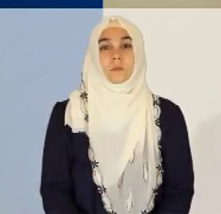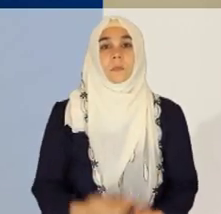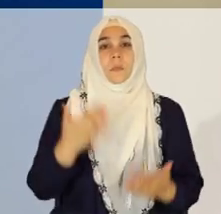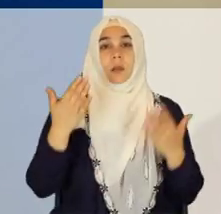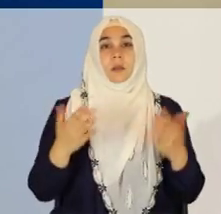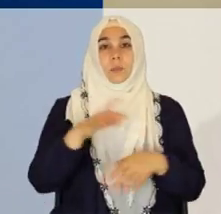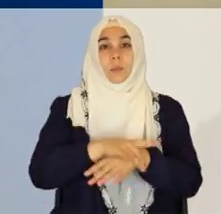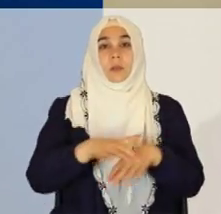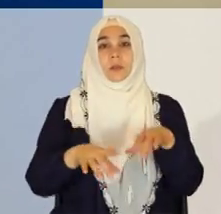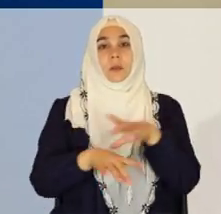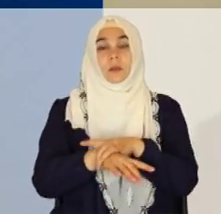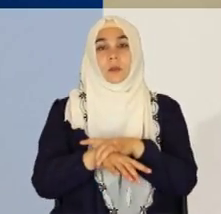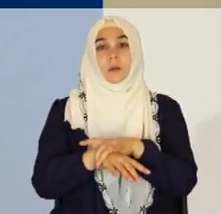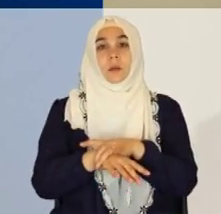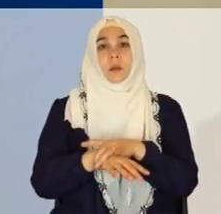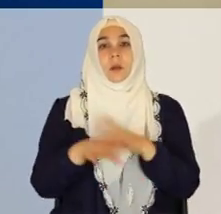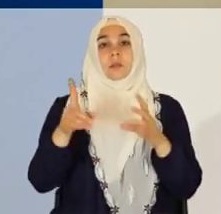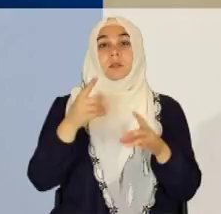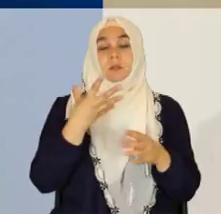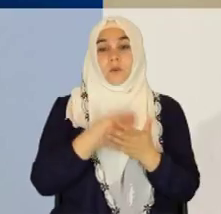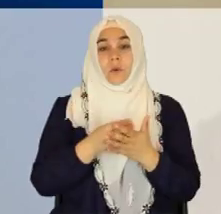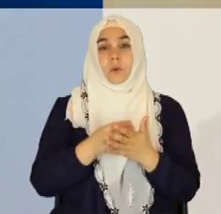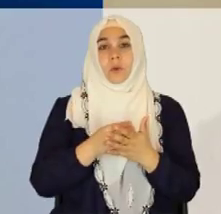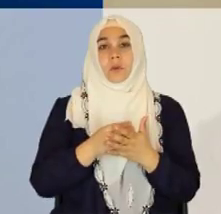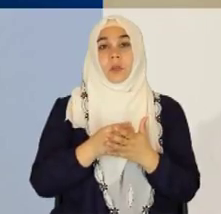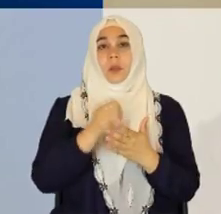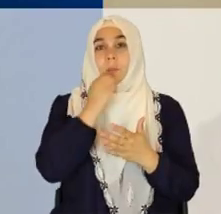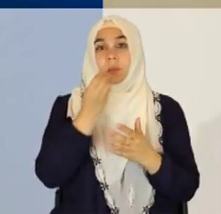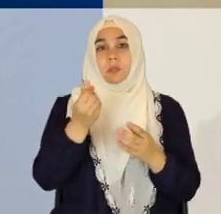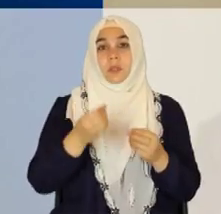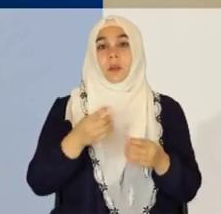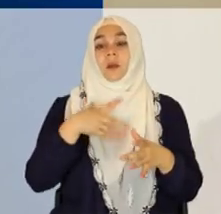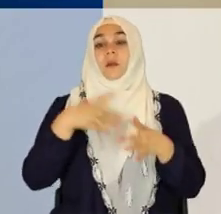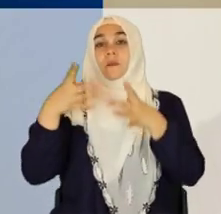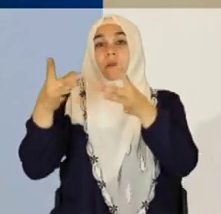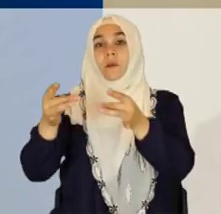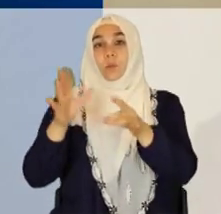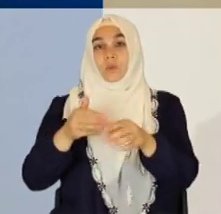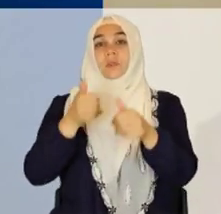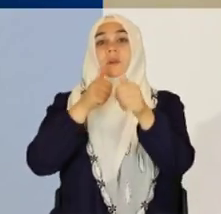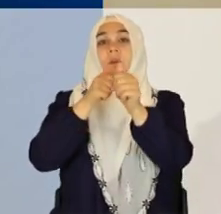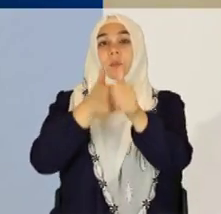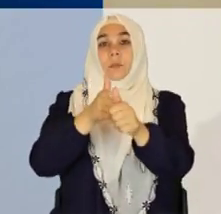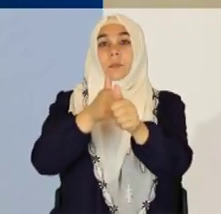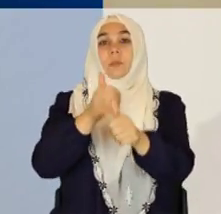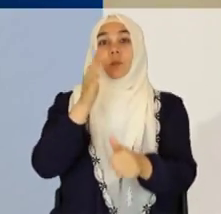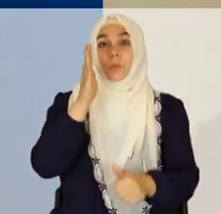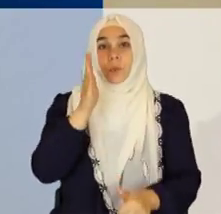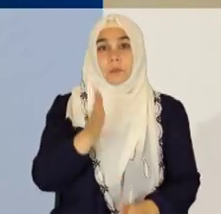Qaysi bir banda moli dunyoga o'ch qo'ysa, shuni orqasidan